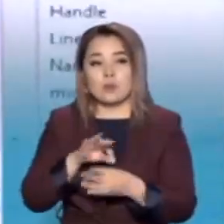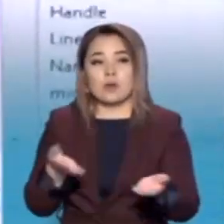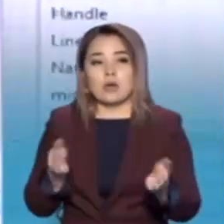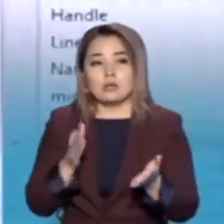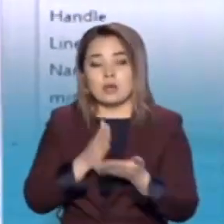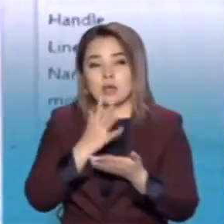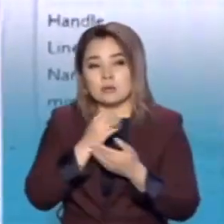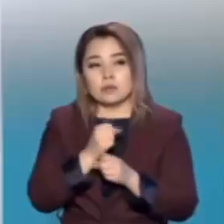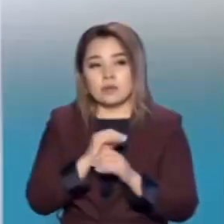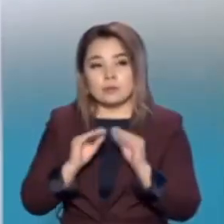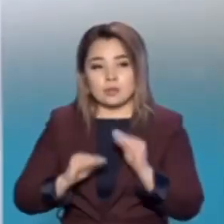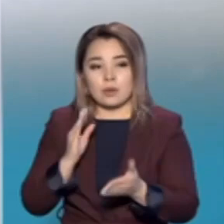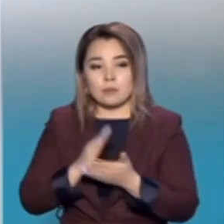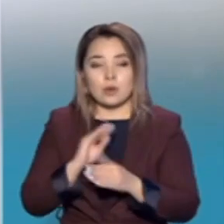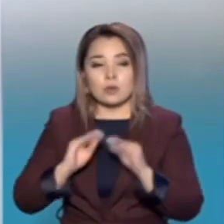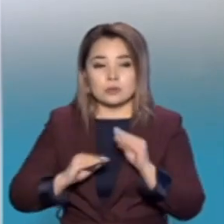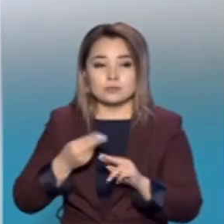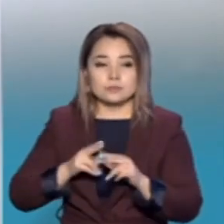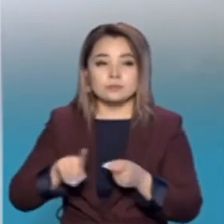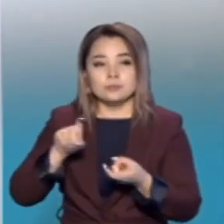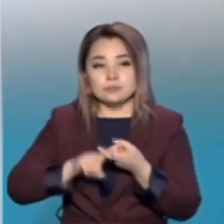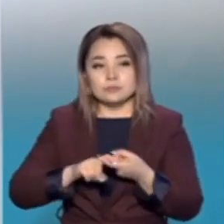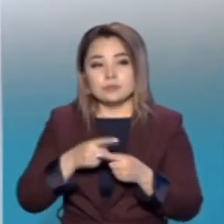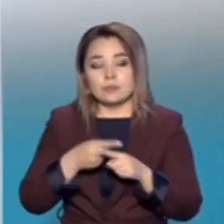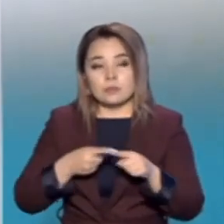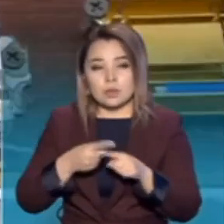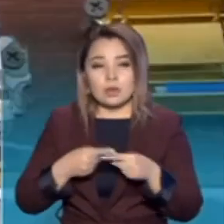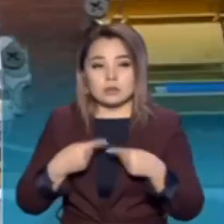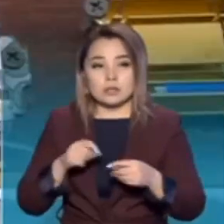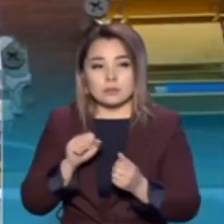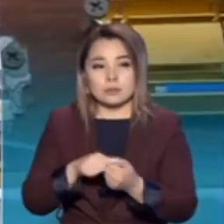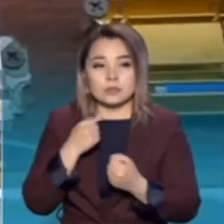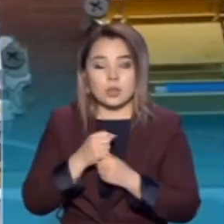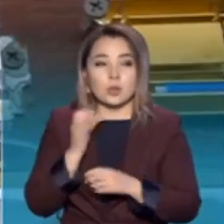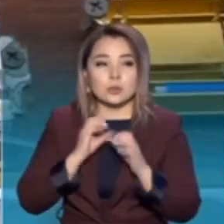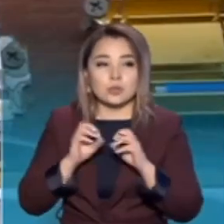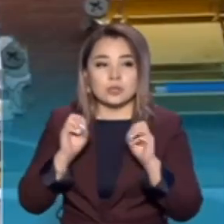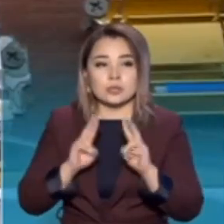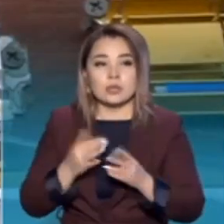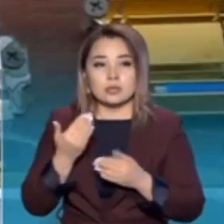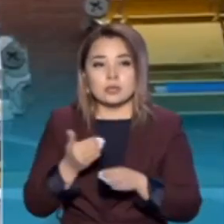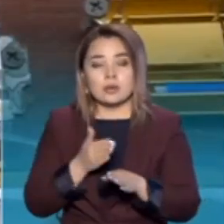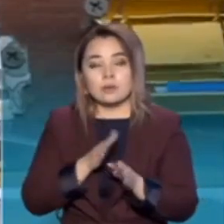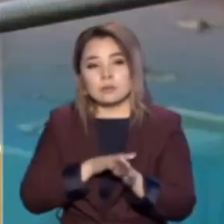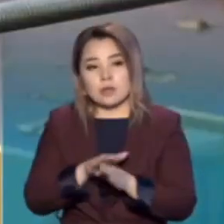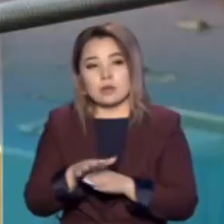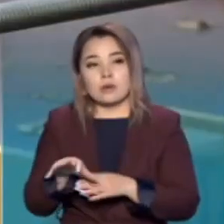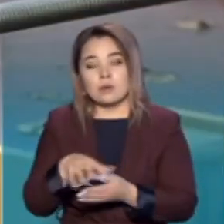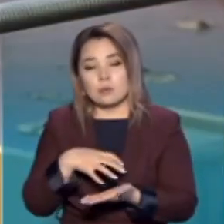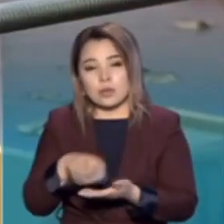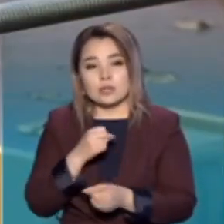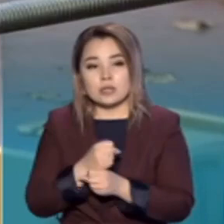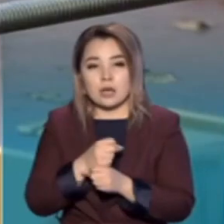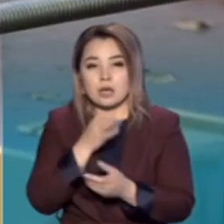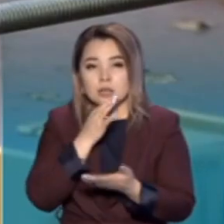құтылардан дайындайды. Қазір құрылғысы арқылы қажет детальдарды басып шығарып, өзі студенттер үшін кезекті принтер да құрастырып жатыр.